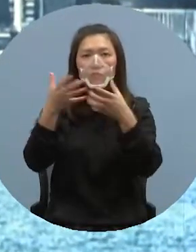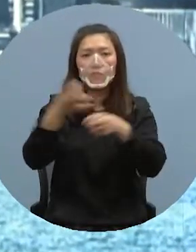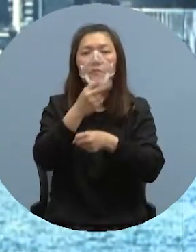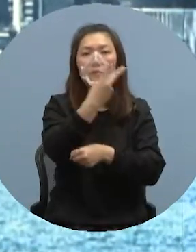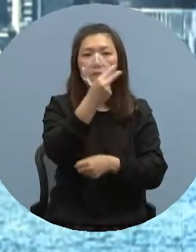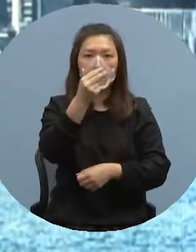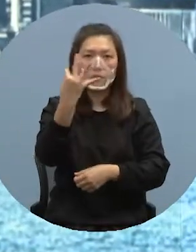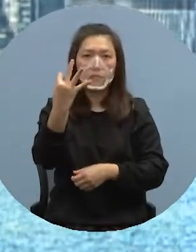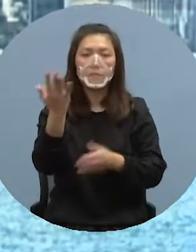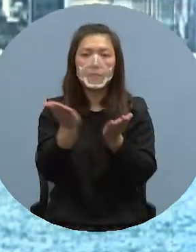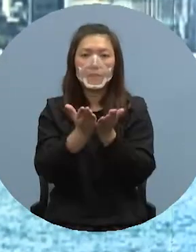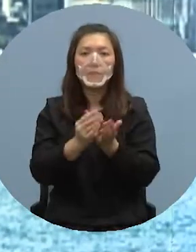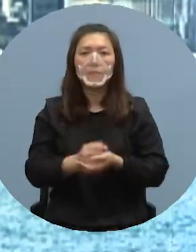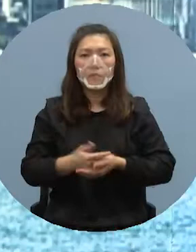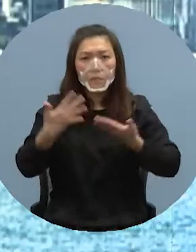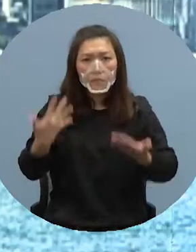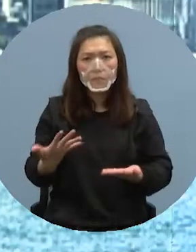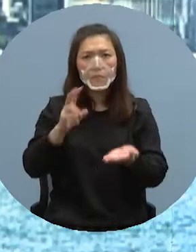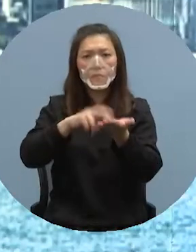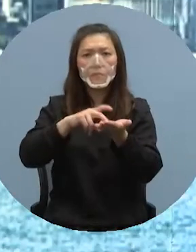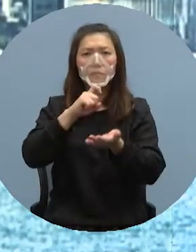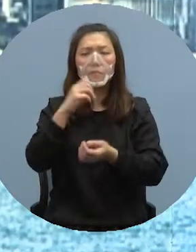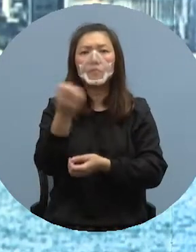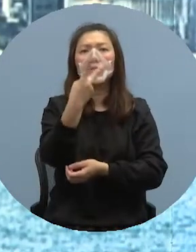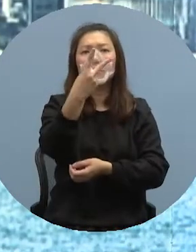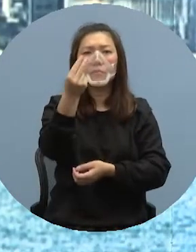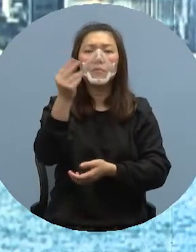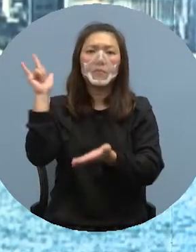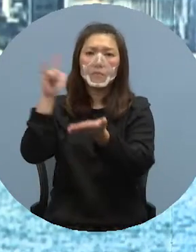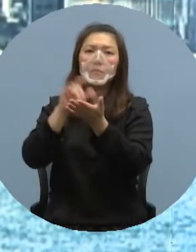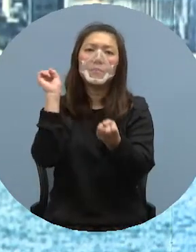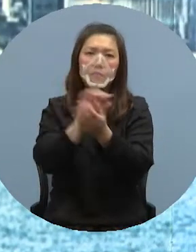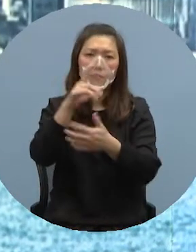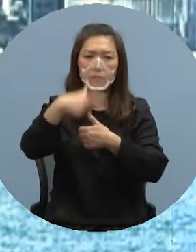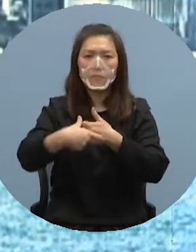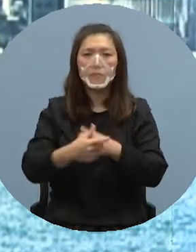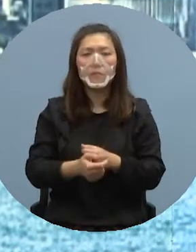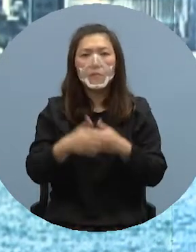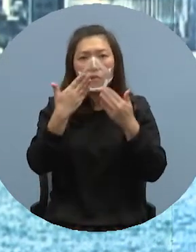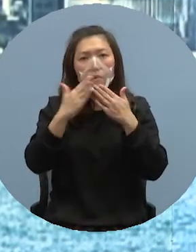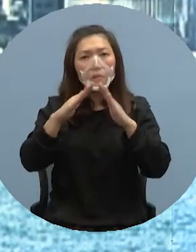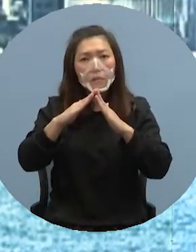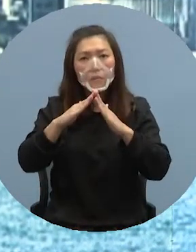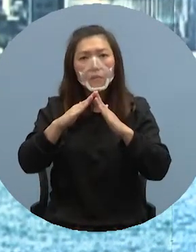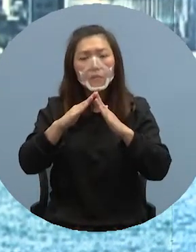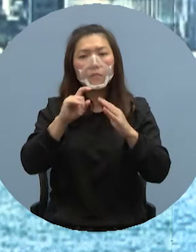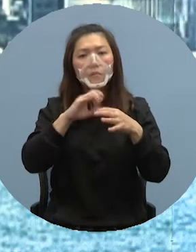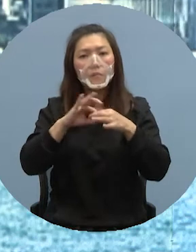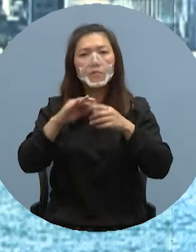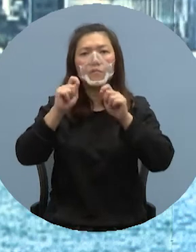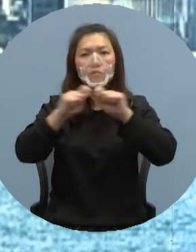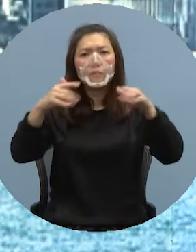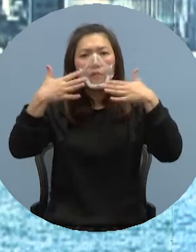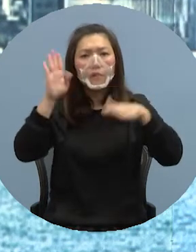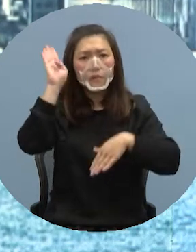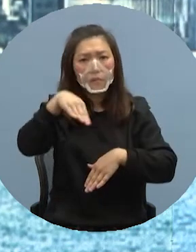是273宗。在今日的個案入邊咧，有27宗的輸入性個案啦。學校嚟講咧，就係長